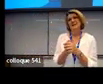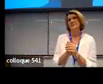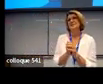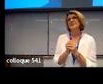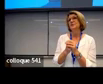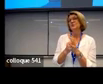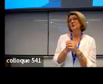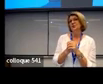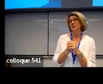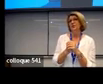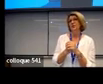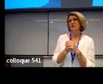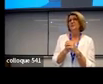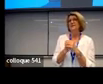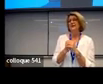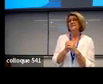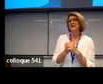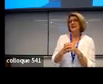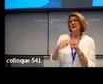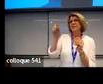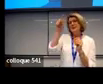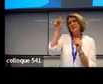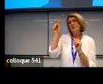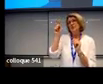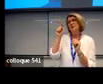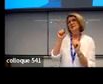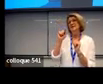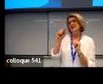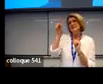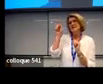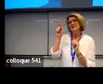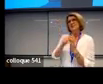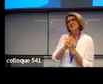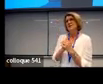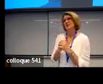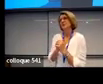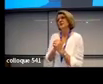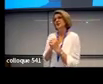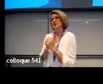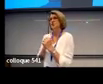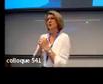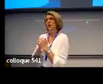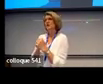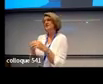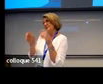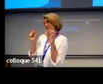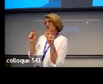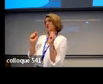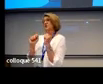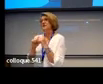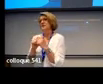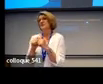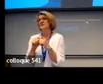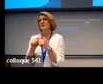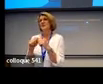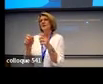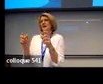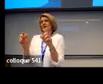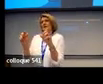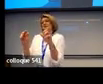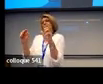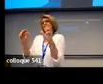réponses? Les réponses viennent de Wikipédia. Le petit panneau de connaissances qui s'affiche maintenant dans la recherche Google, c'est un panneau de